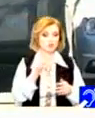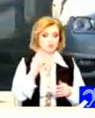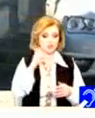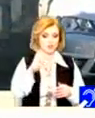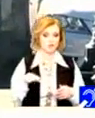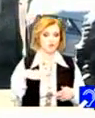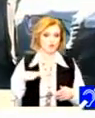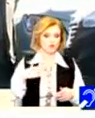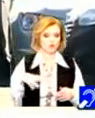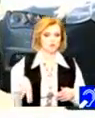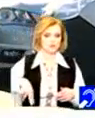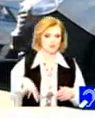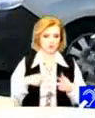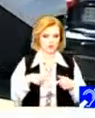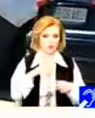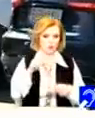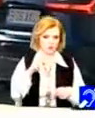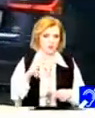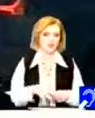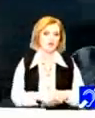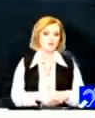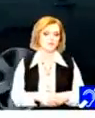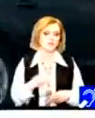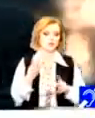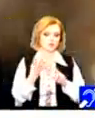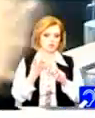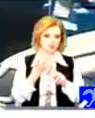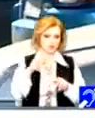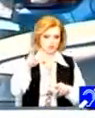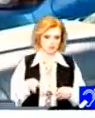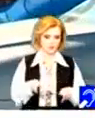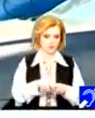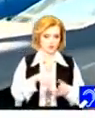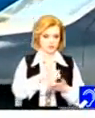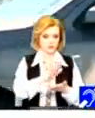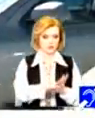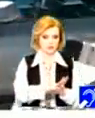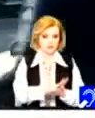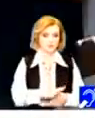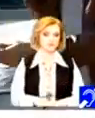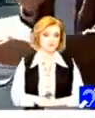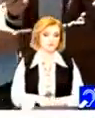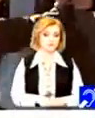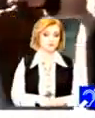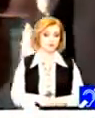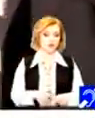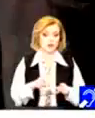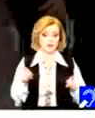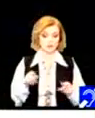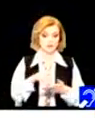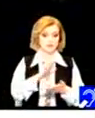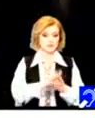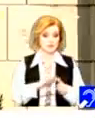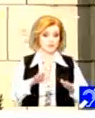Horodnicioanu, fostul șef al DICOT, și Gabriela Scuta, fost adjunct al lui Chioveș în vremea în care aceasta conducea Ministerul Public. Termenul de